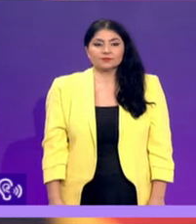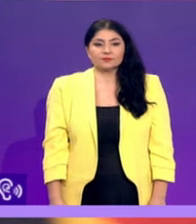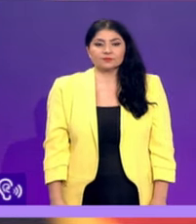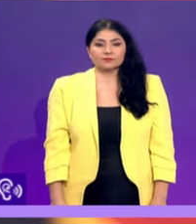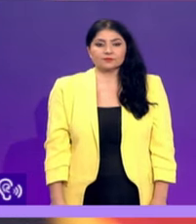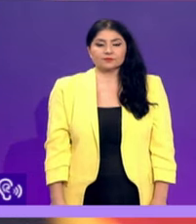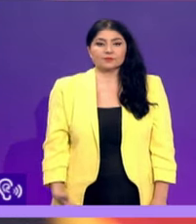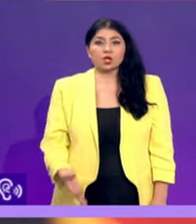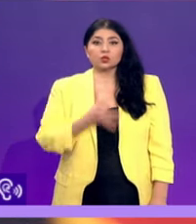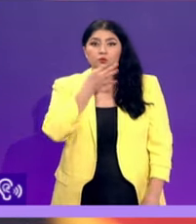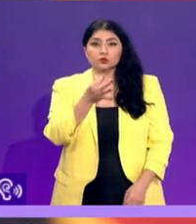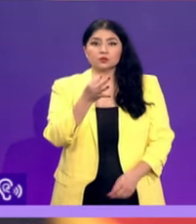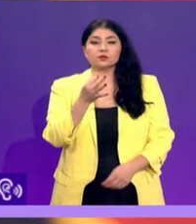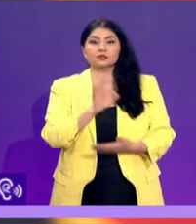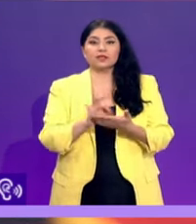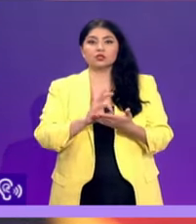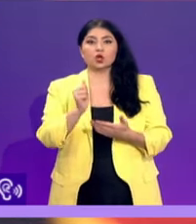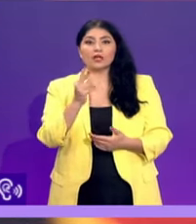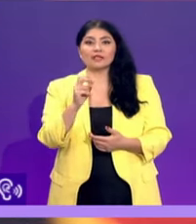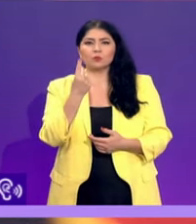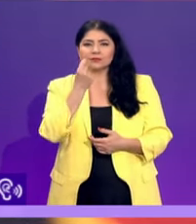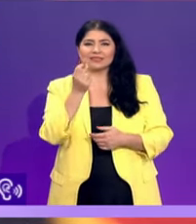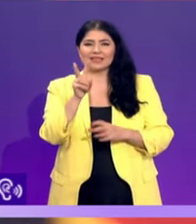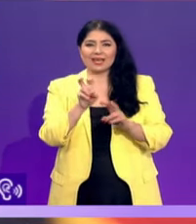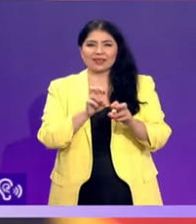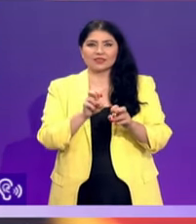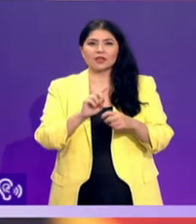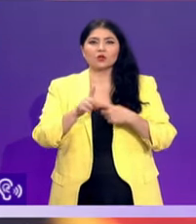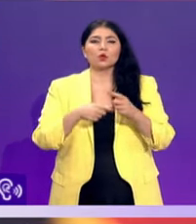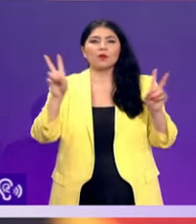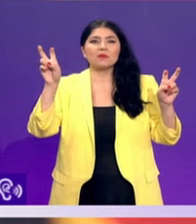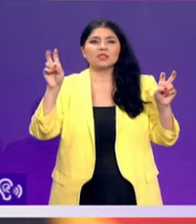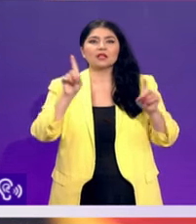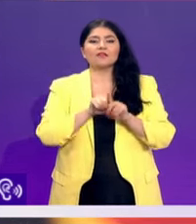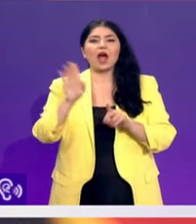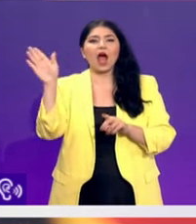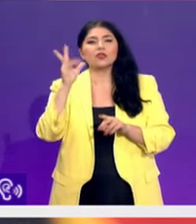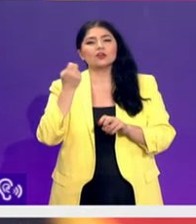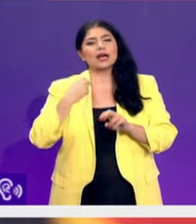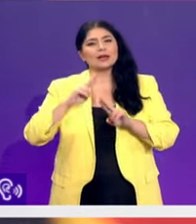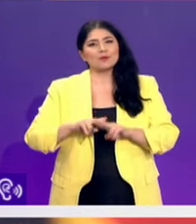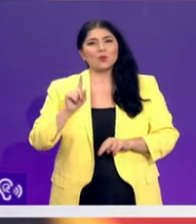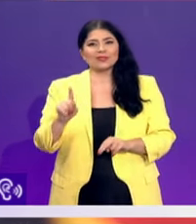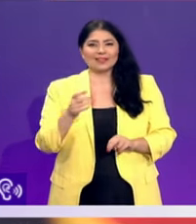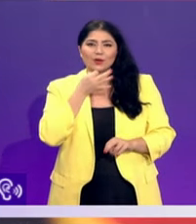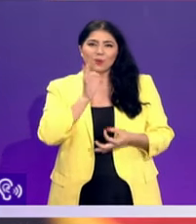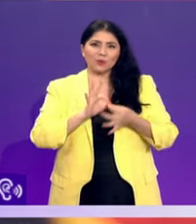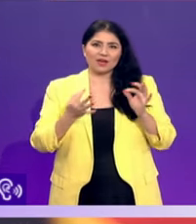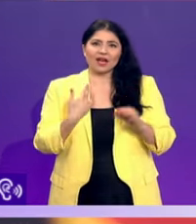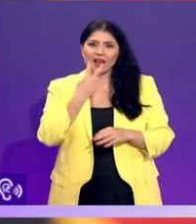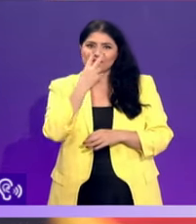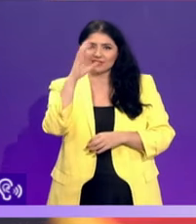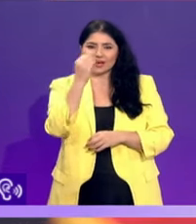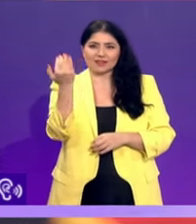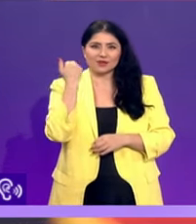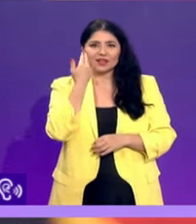Iar reacția lui Sorin Grindeanu, pe care ați văzut-o puțin mai devreme pe ecran, vine după mesajul de tipul adio, dar rămân cu tine, la care am asistat seara